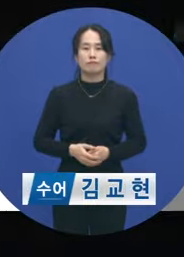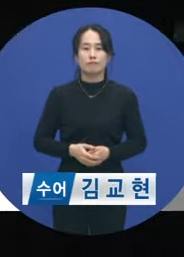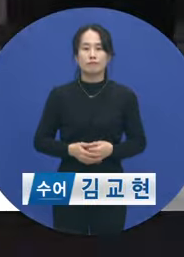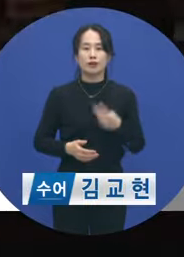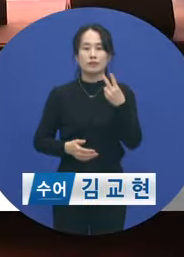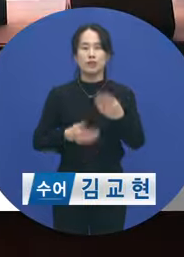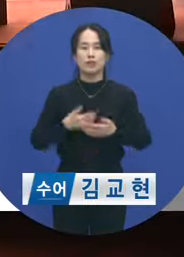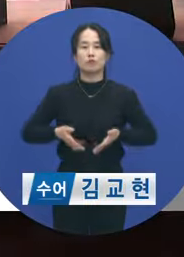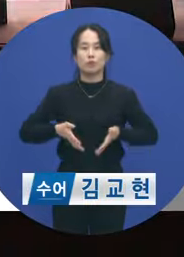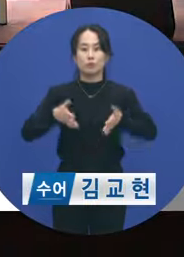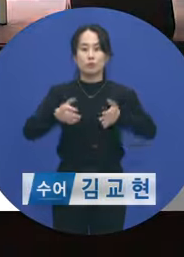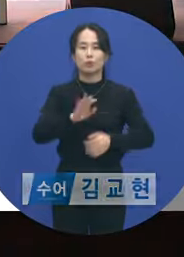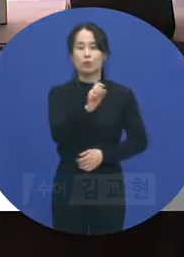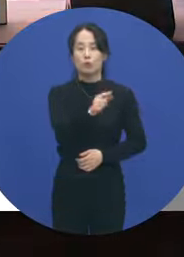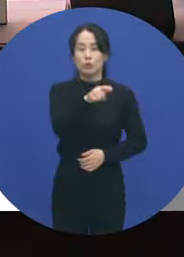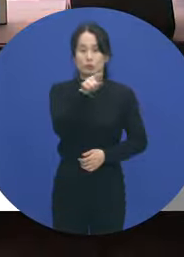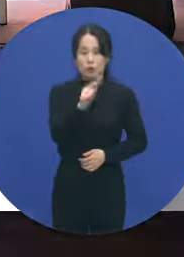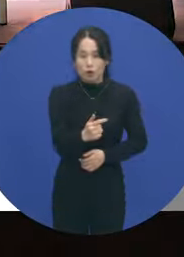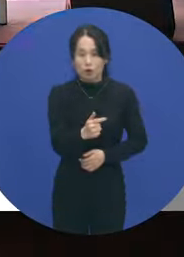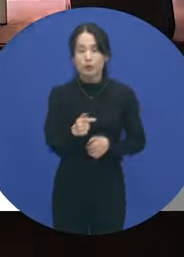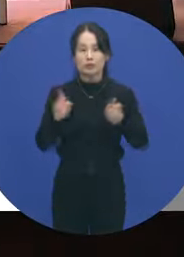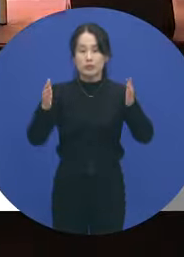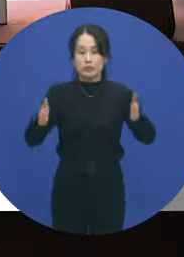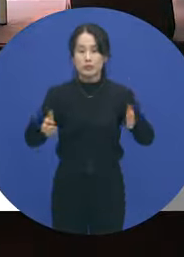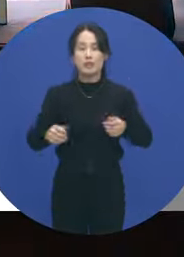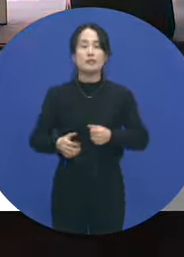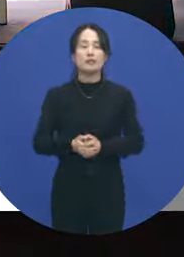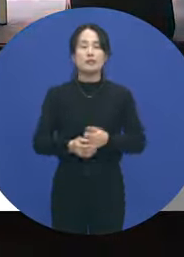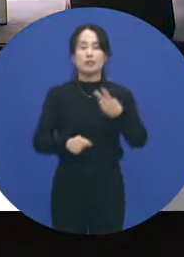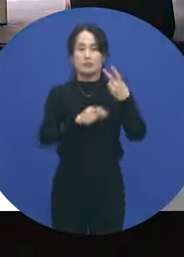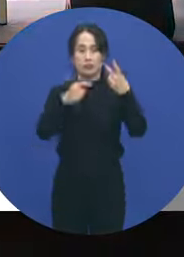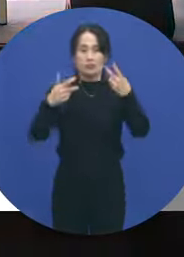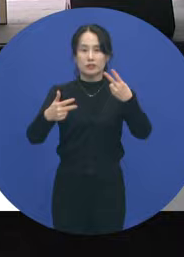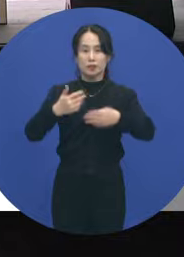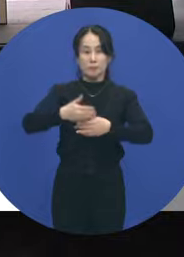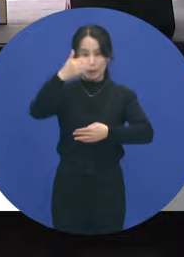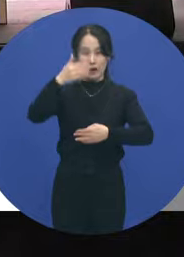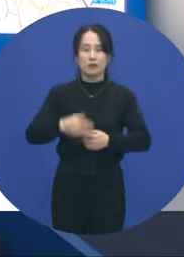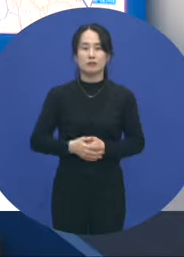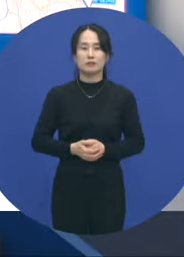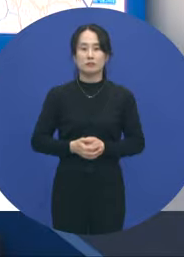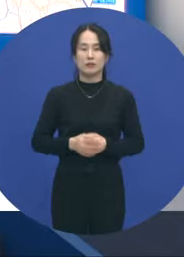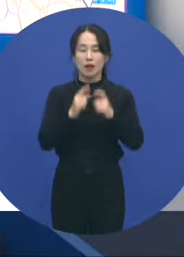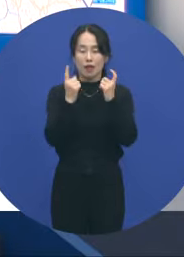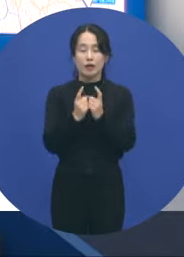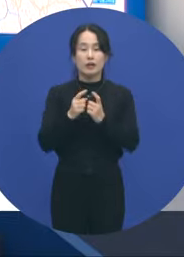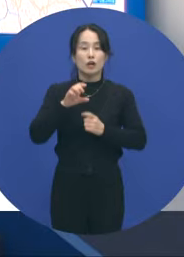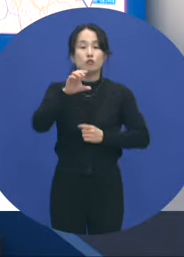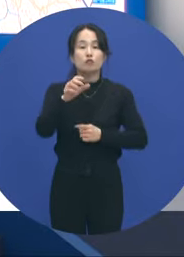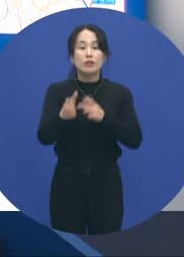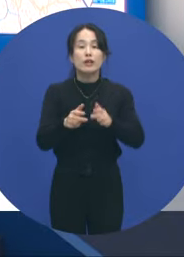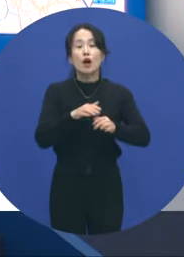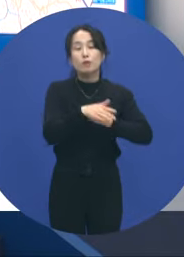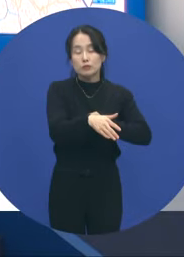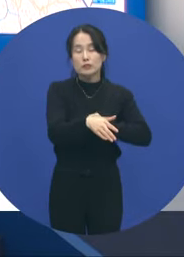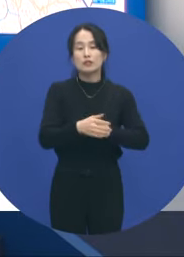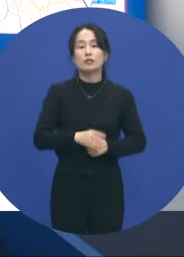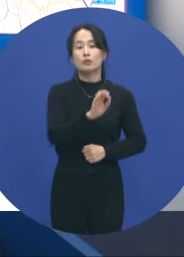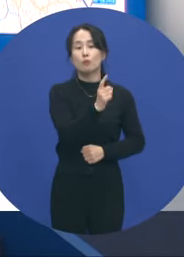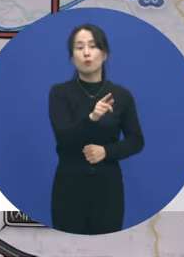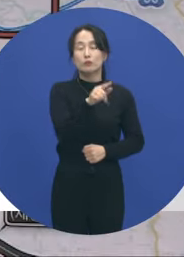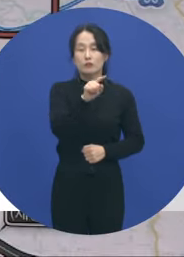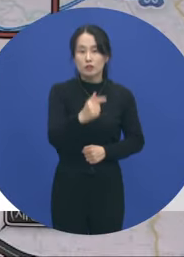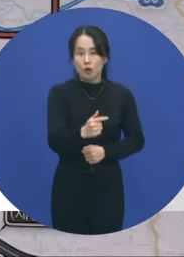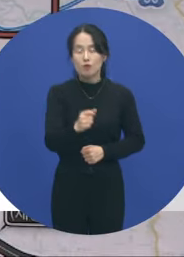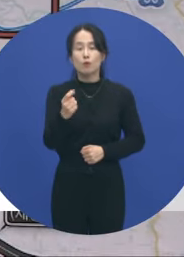수도권 제 2순환 고속도로 포천 조환 구간이 7일 오후 2시에 개통됐습니다 민간 투자 사업 방식으로 추진된